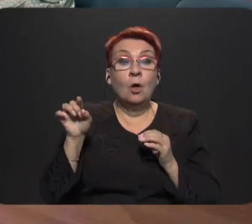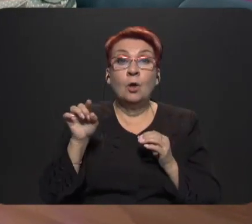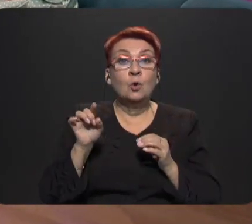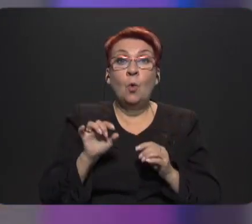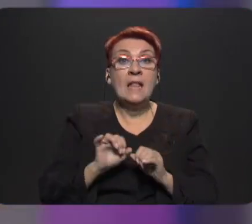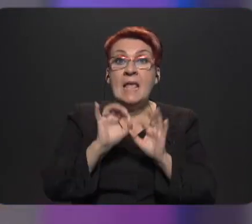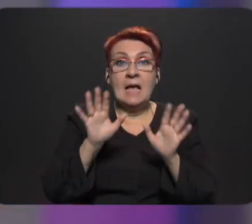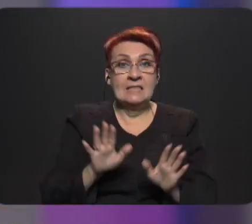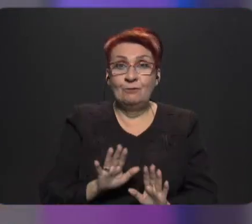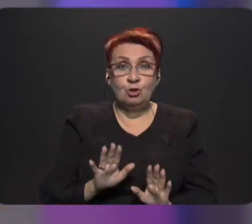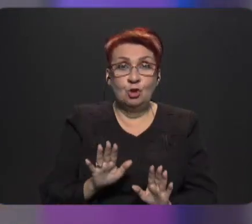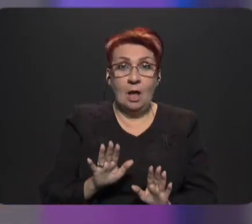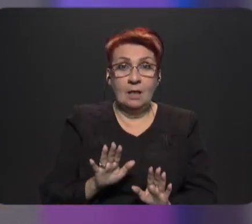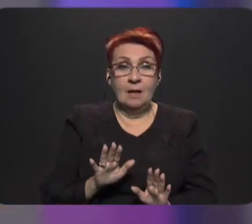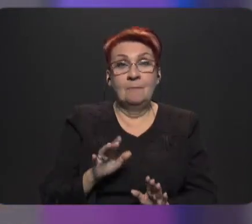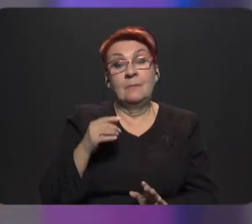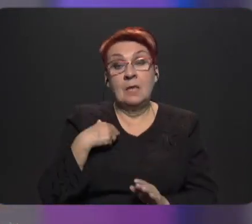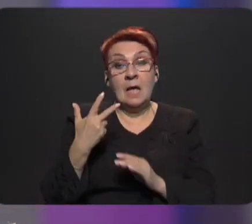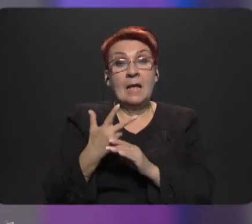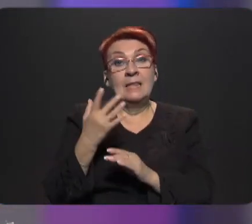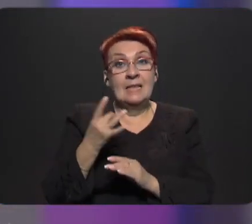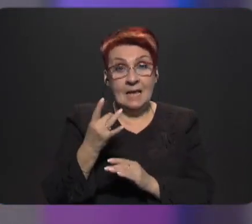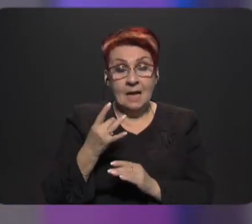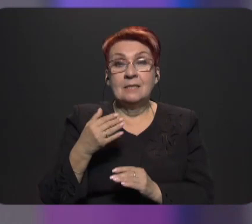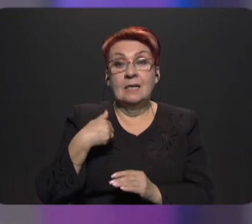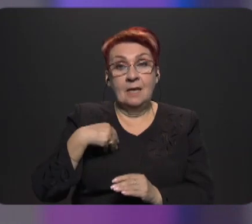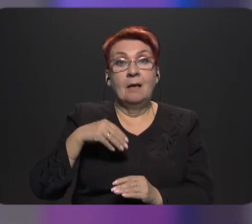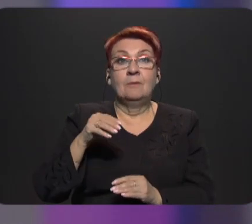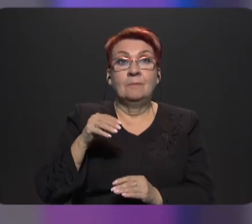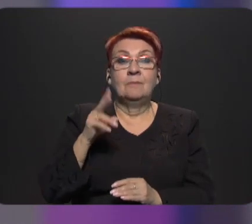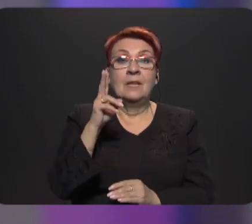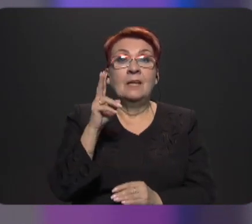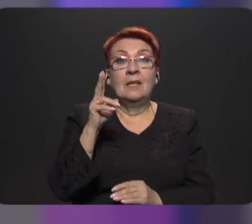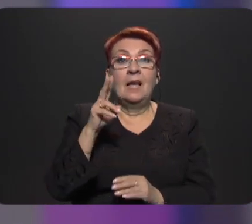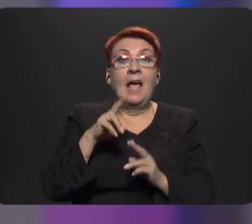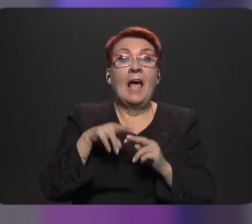взяла три раза, почитала отче и покропила хрещенской